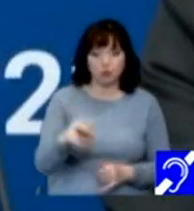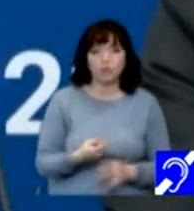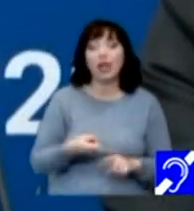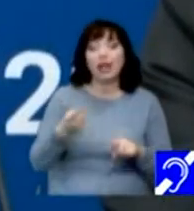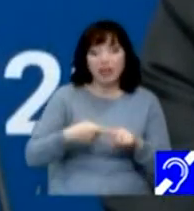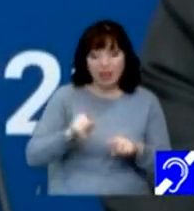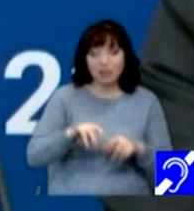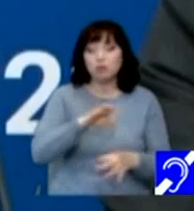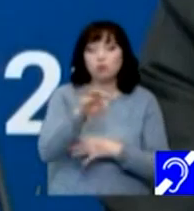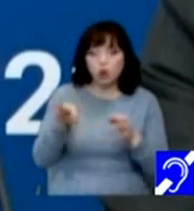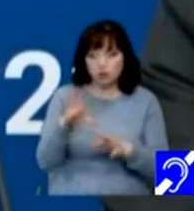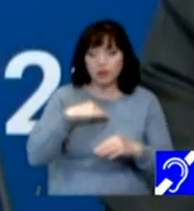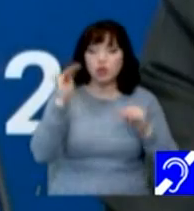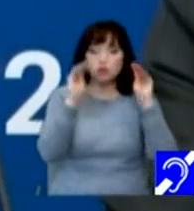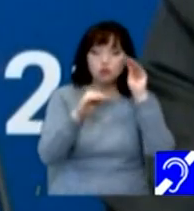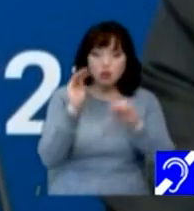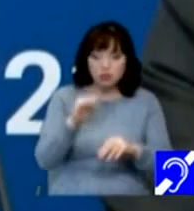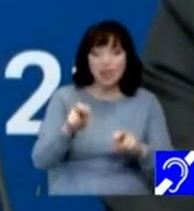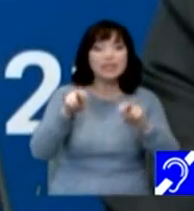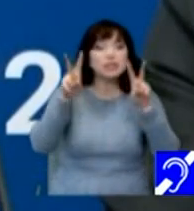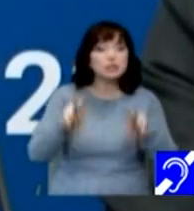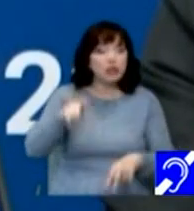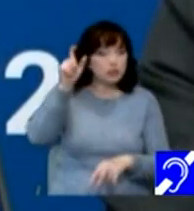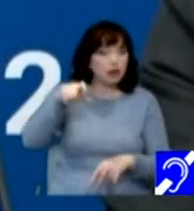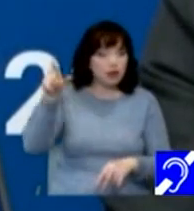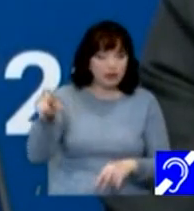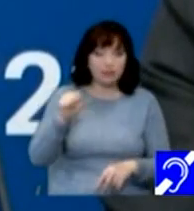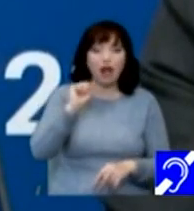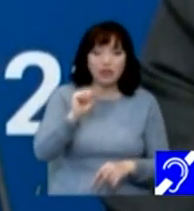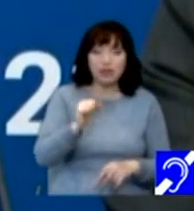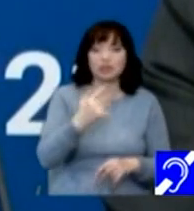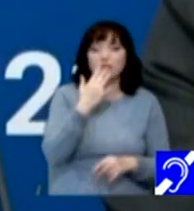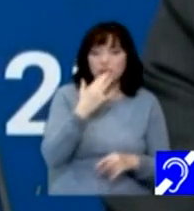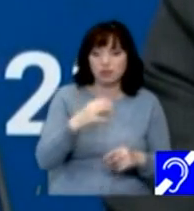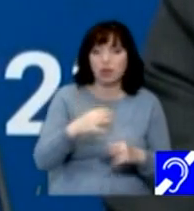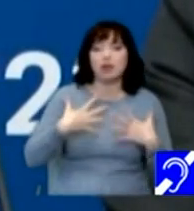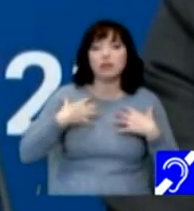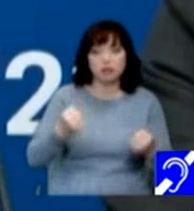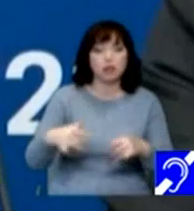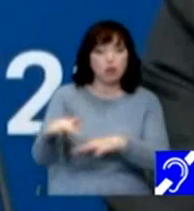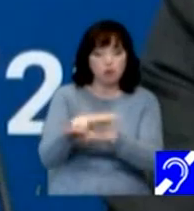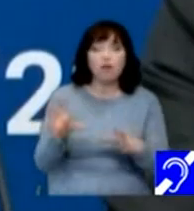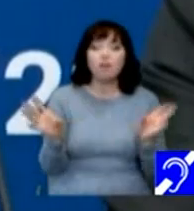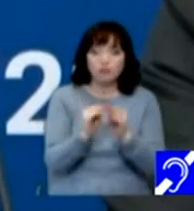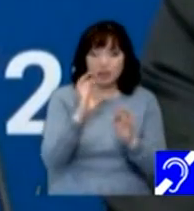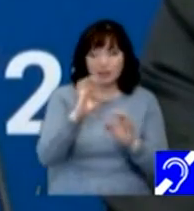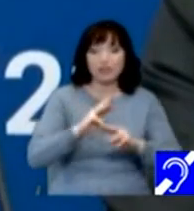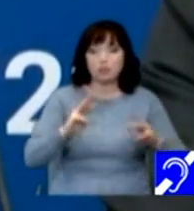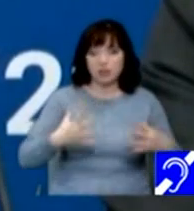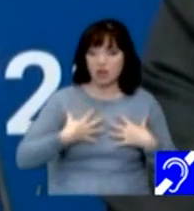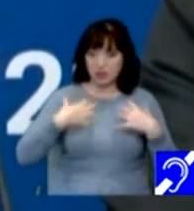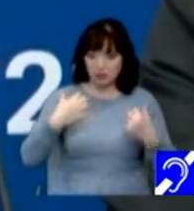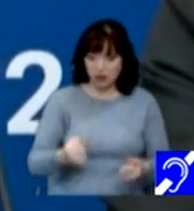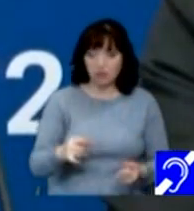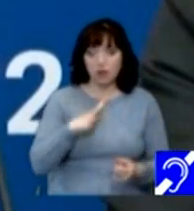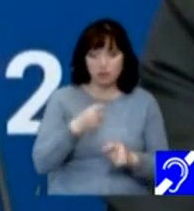a fost elaborat de către specialiști de la Agenția Națională pentru Sănătatea Publică în coordonare cu Ministerul Sănătății și a